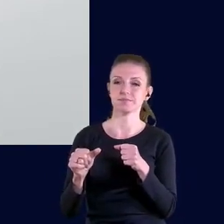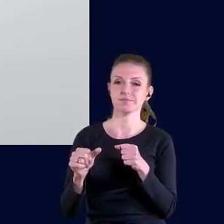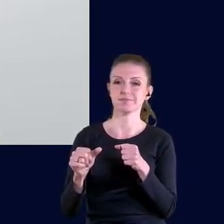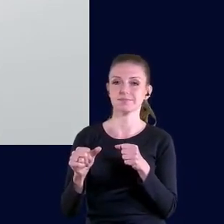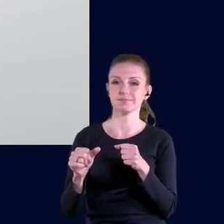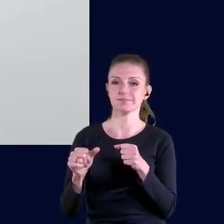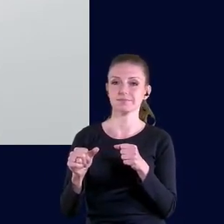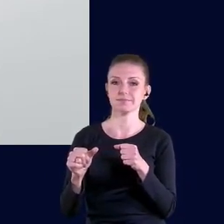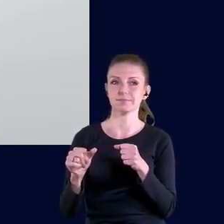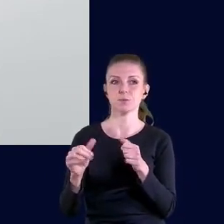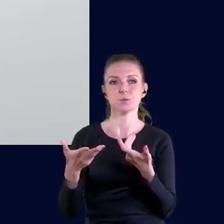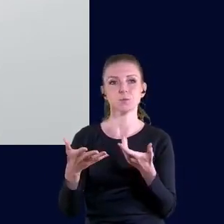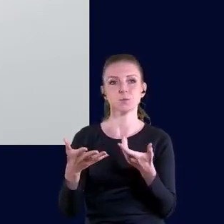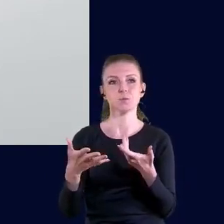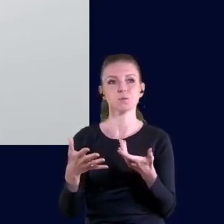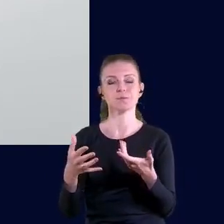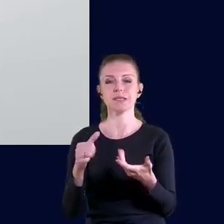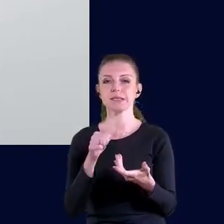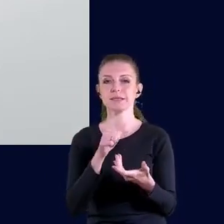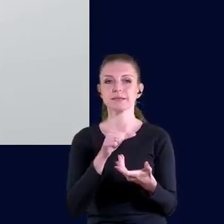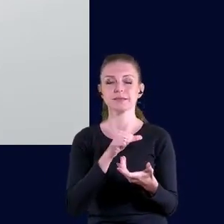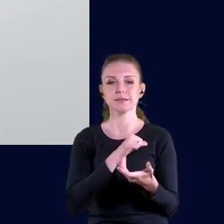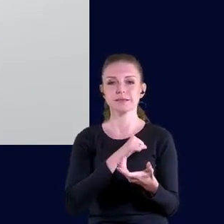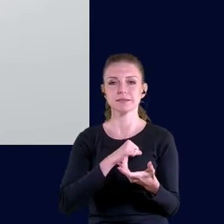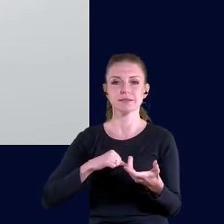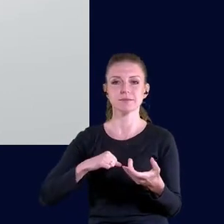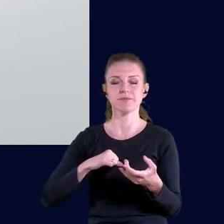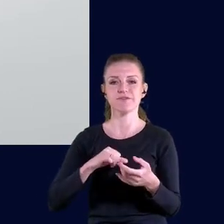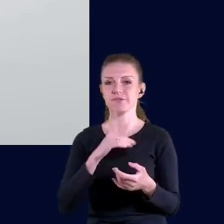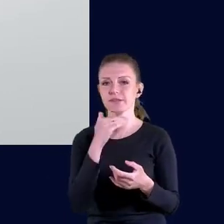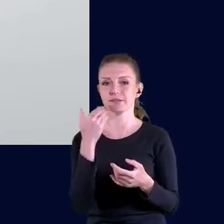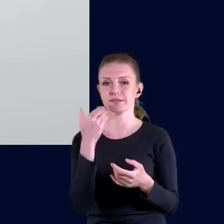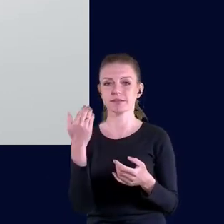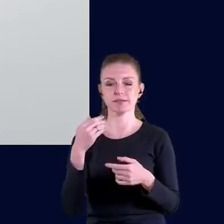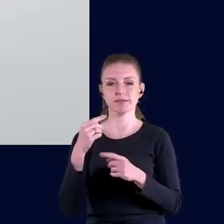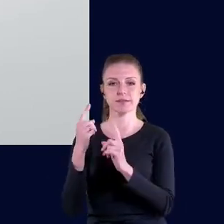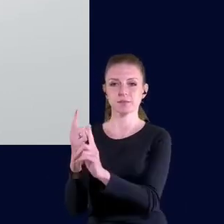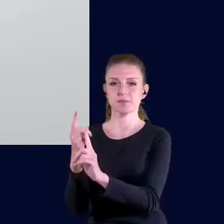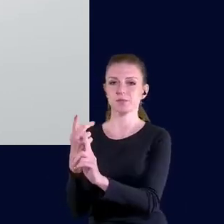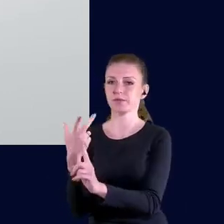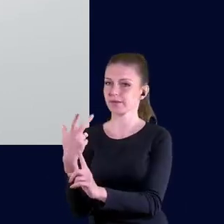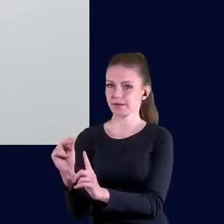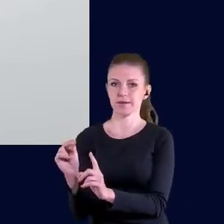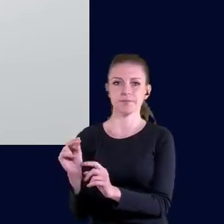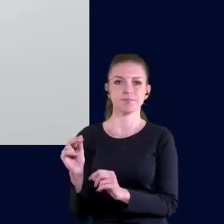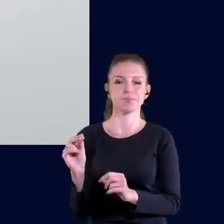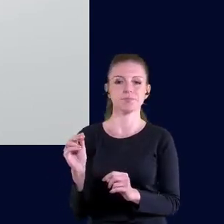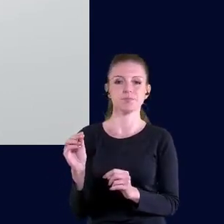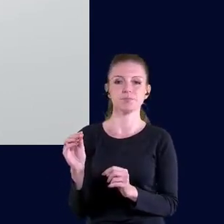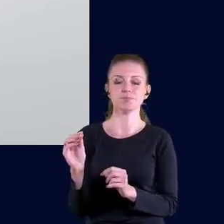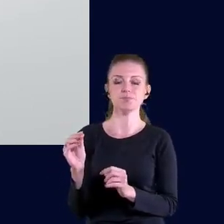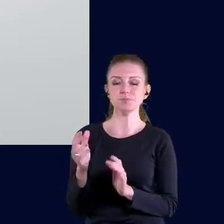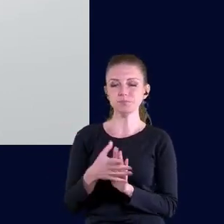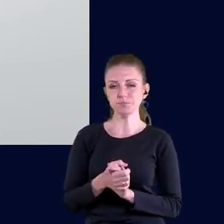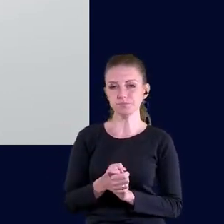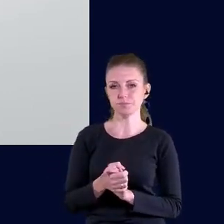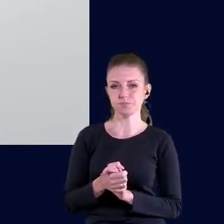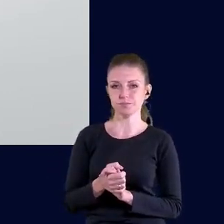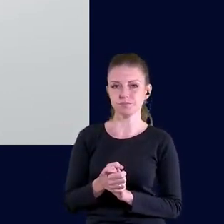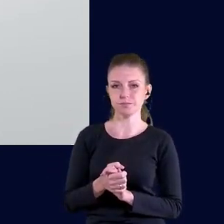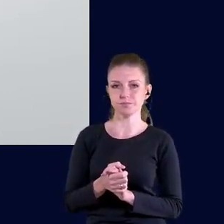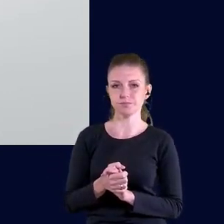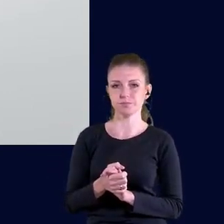m-w.com oddzielnym nie funkcjonują jako właśnie szkolenia stricte